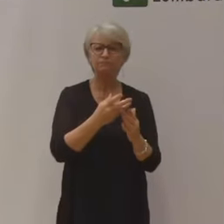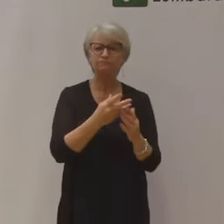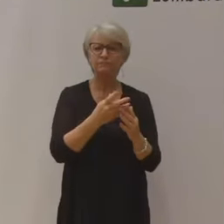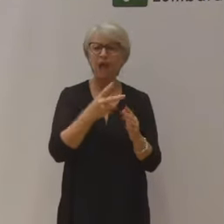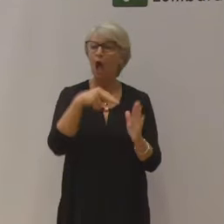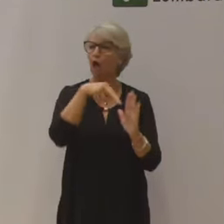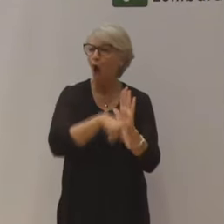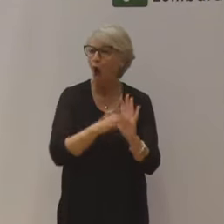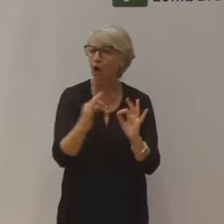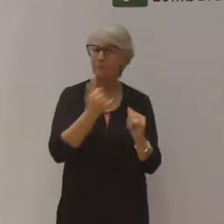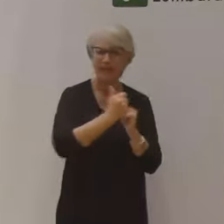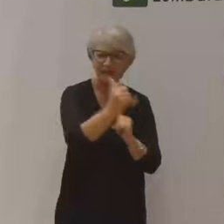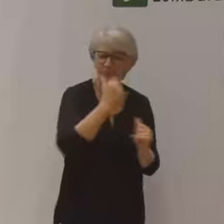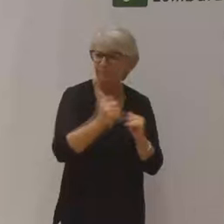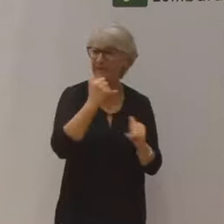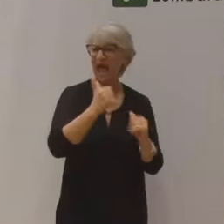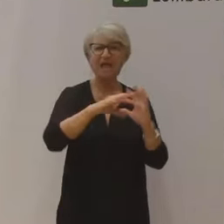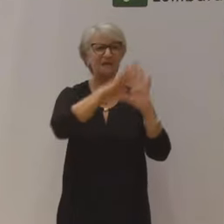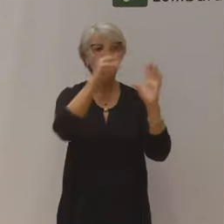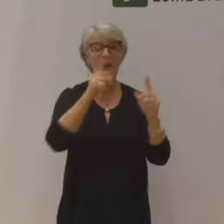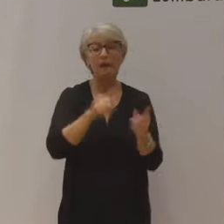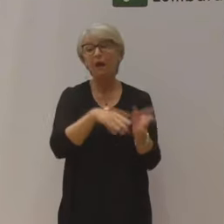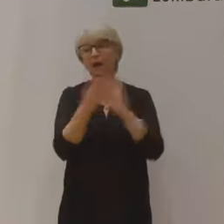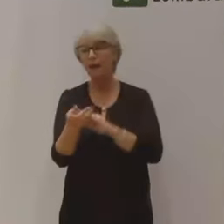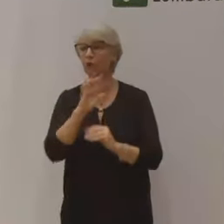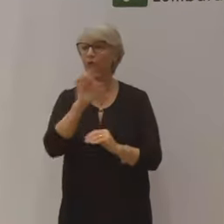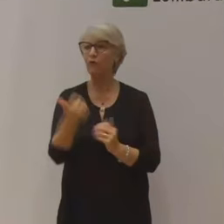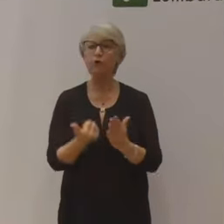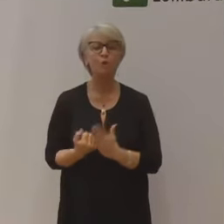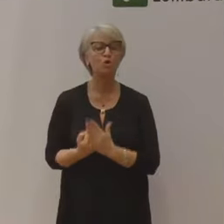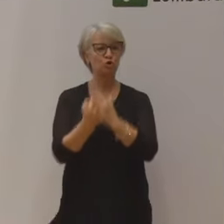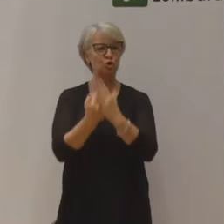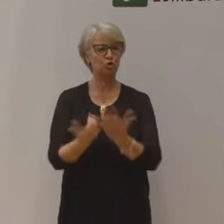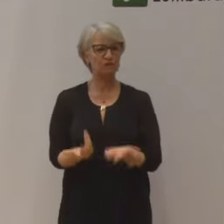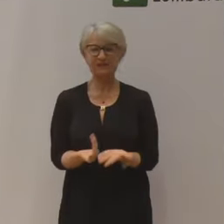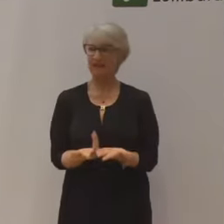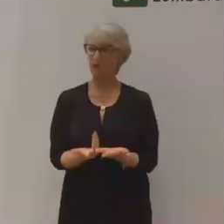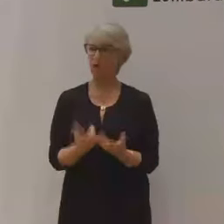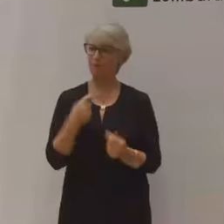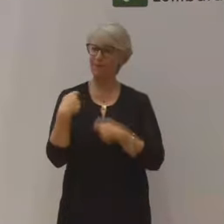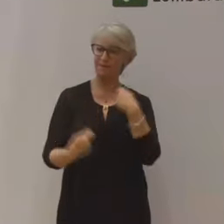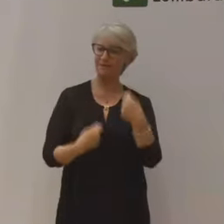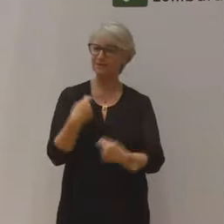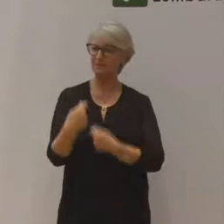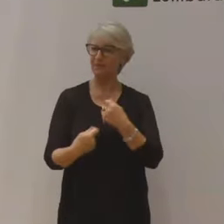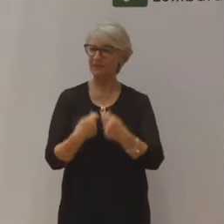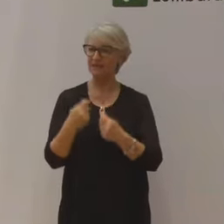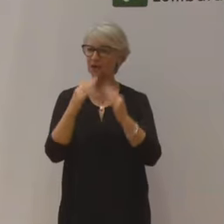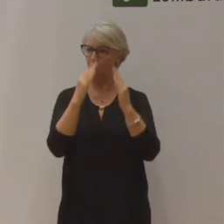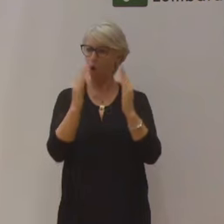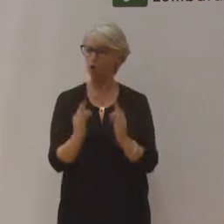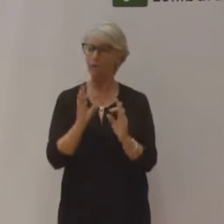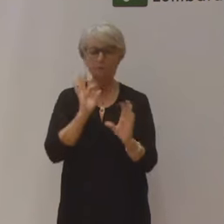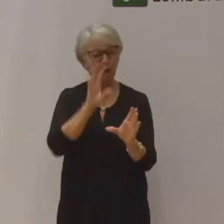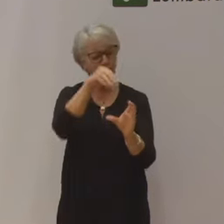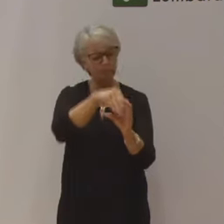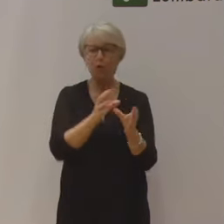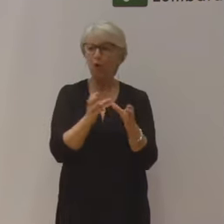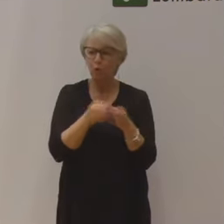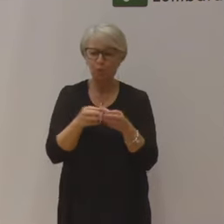impianti, e dall'altro anche di sostegno a quelle che sono le spese di locazione e di spese condominiali, quindi si va proprio all'interno, diciamo, di gruppi